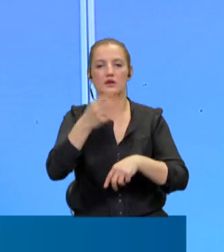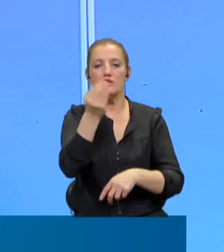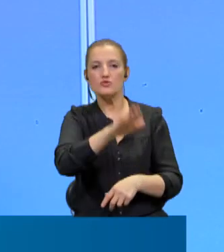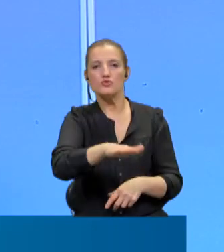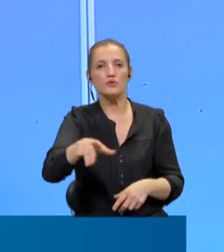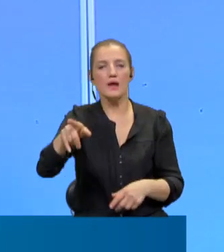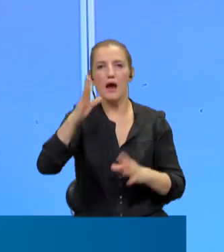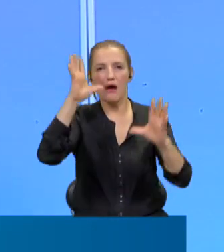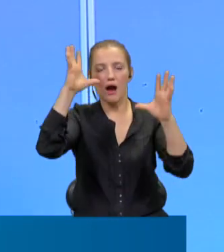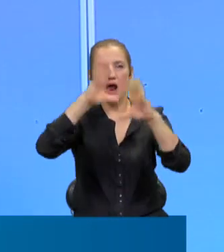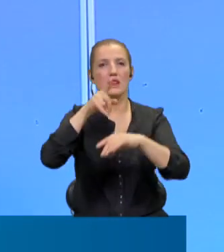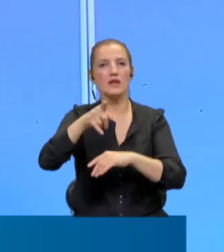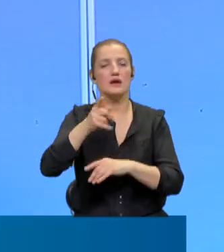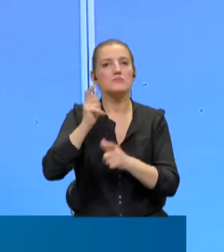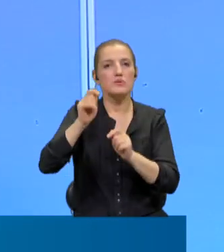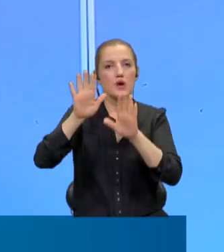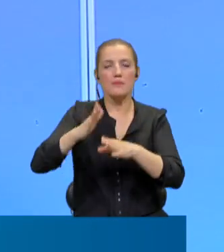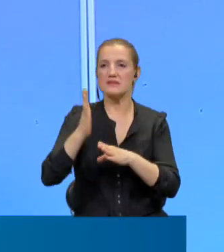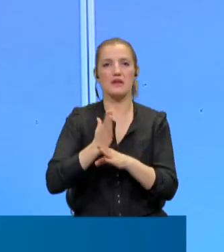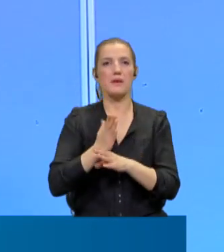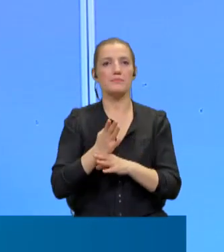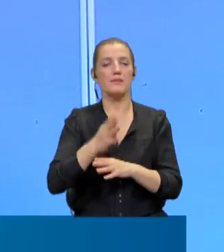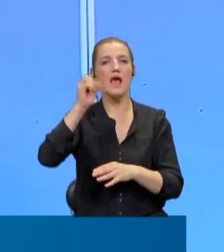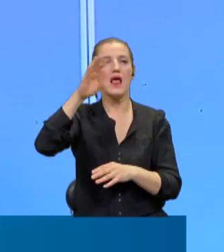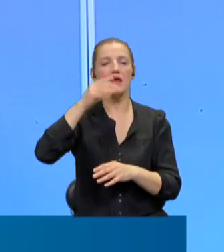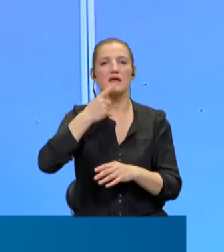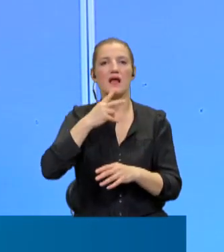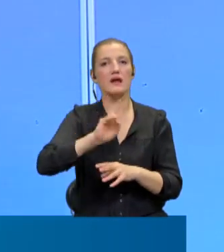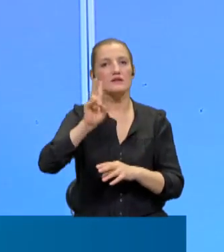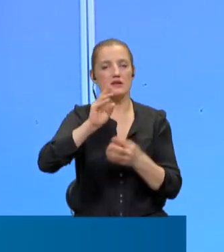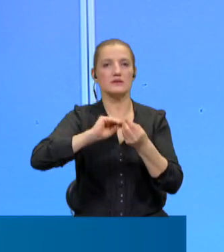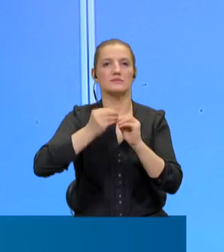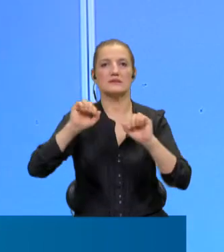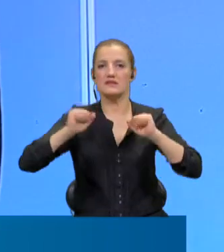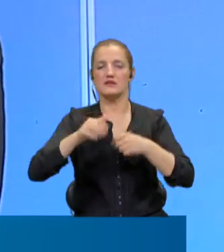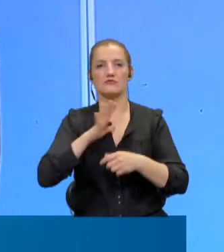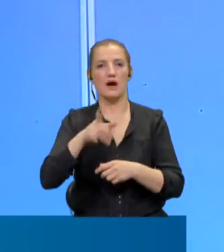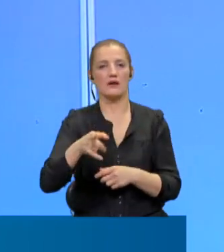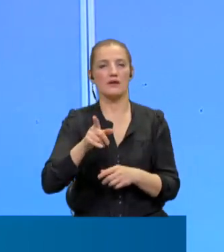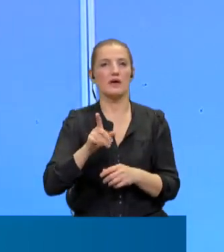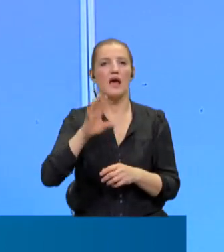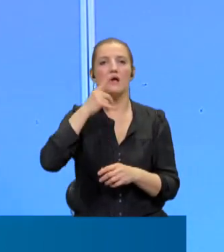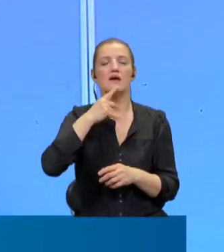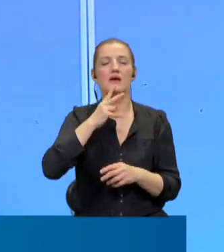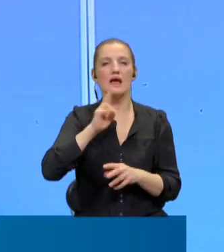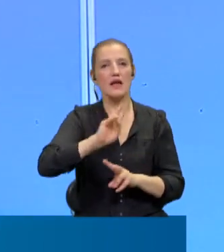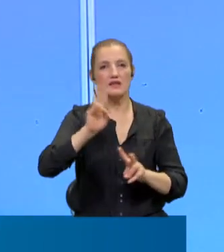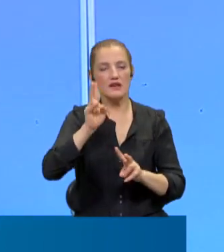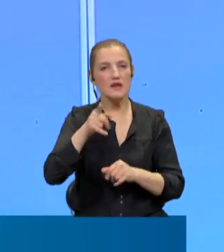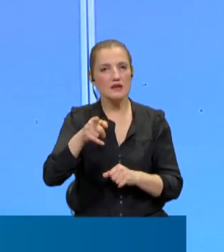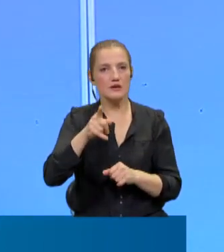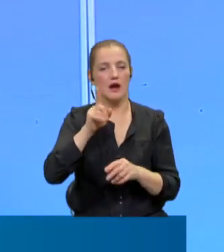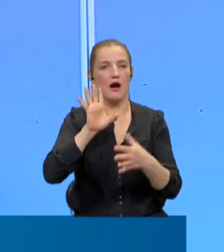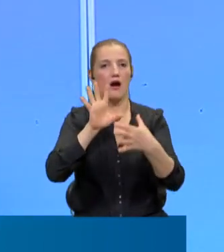çocukları Karanlığa mahkum etmelerinin nedeni bile bu herkes dini bir takım şeyler falan zannediyor ama değil elektrik üretimi ile